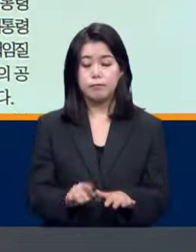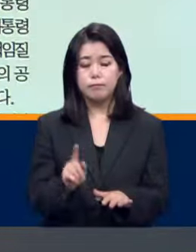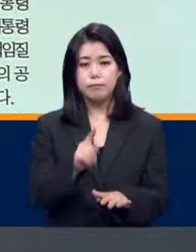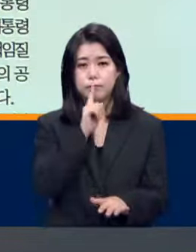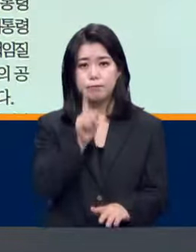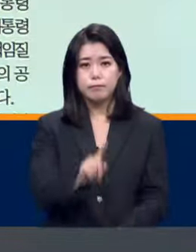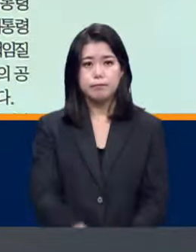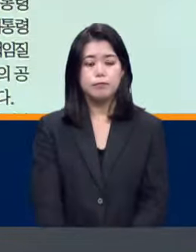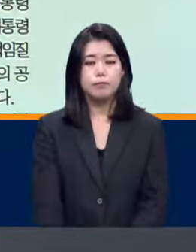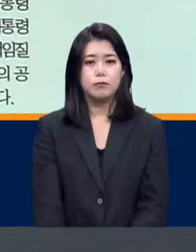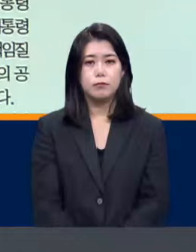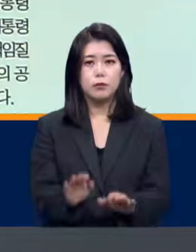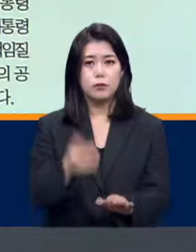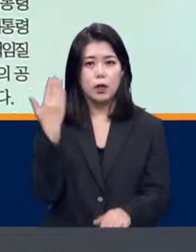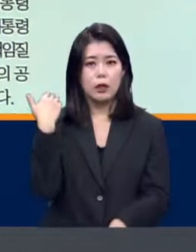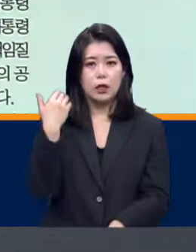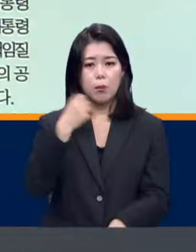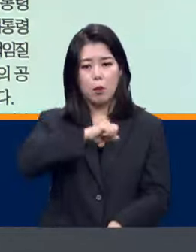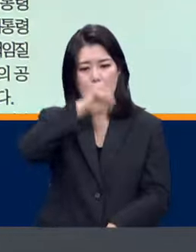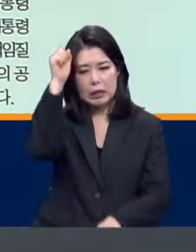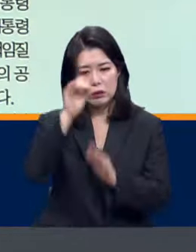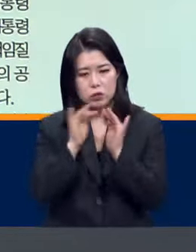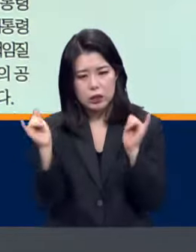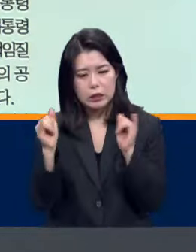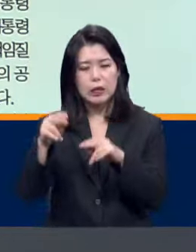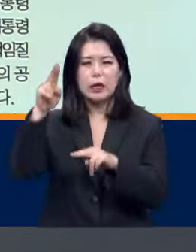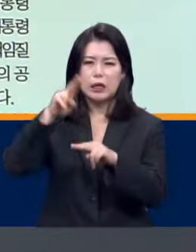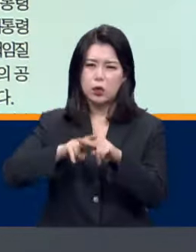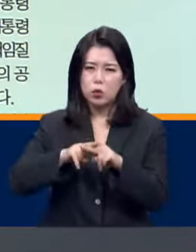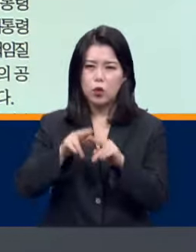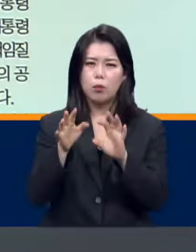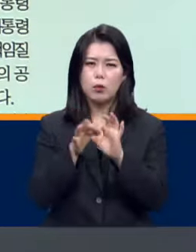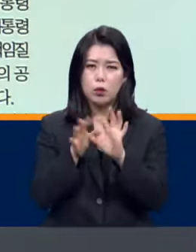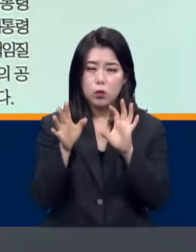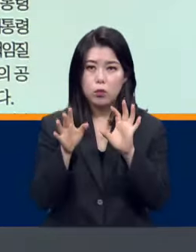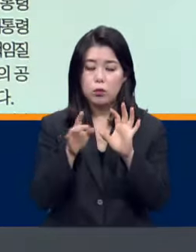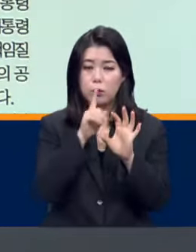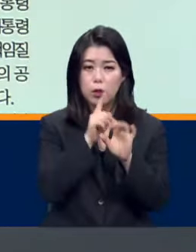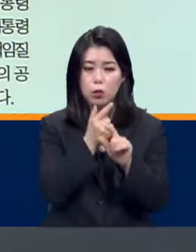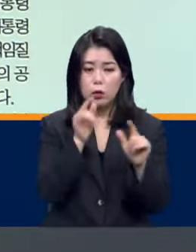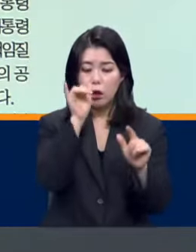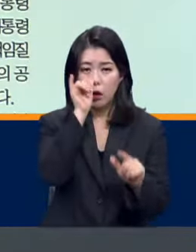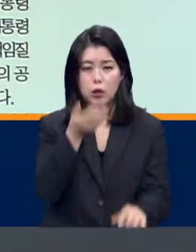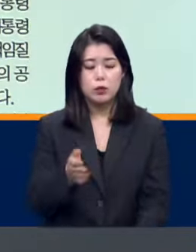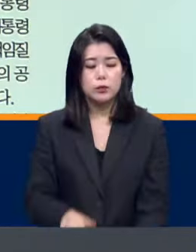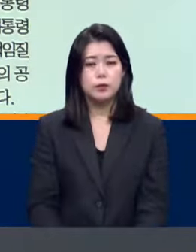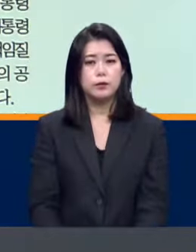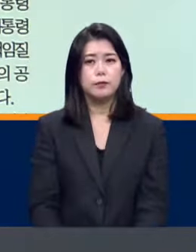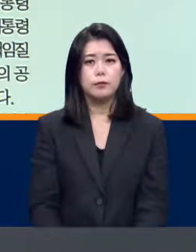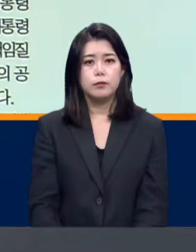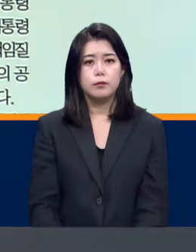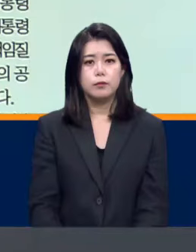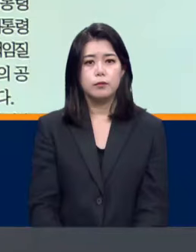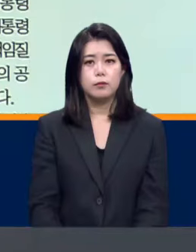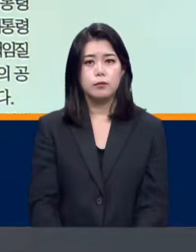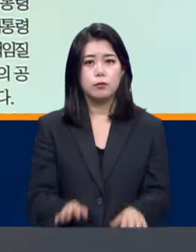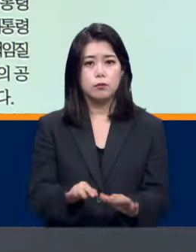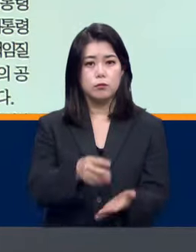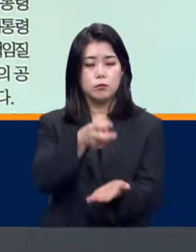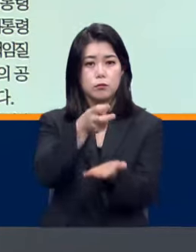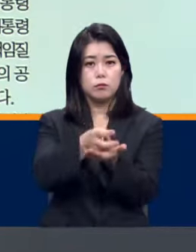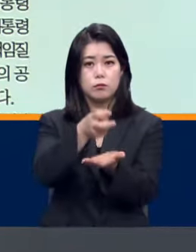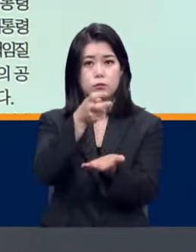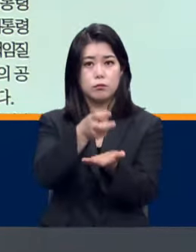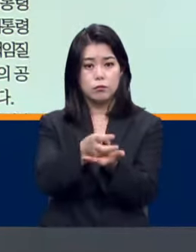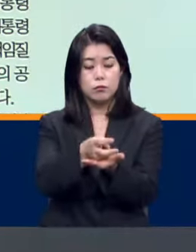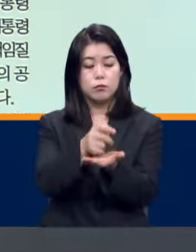말씀이 이게 뭐 당시 신분에 따라서 법적용 여부가 된다 안 된다 이런 많은 얘기들이 있다라고 말씀 주셨는데 이게 지금 법 저